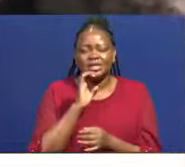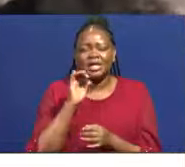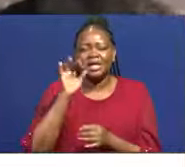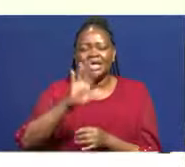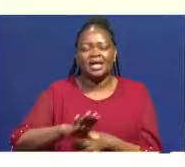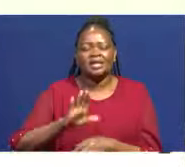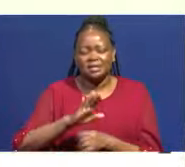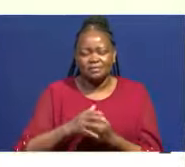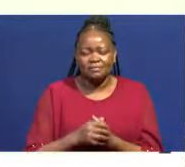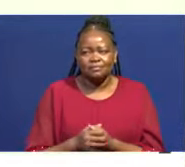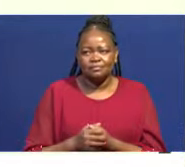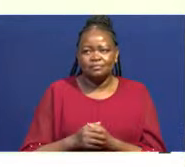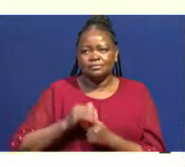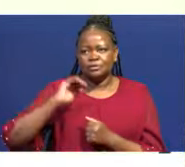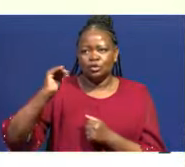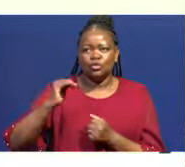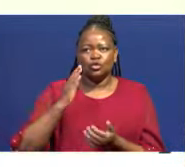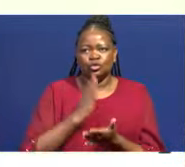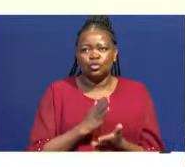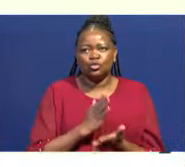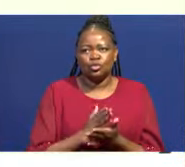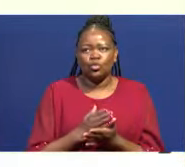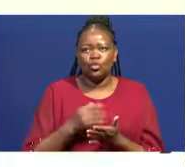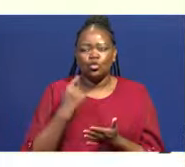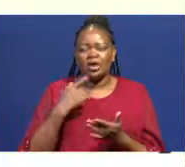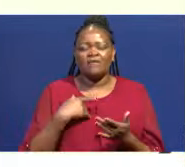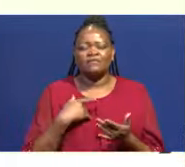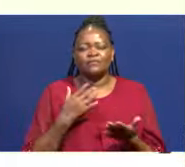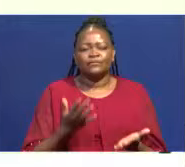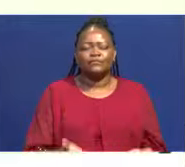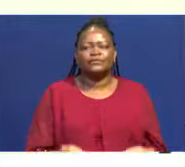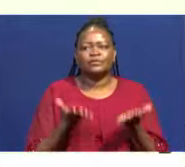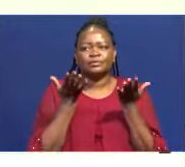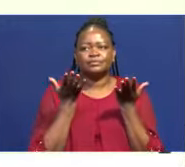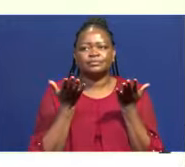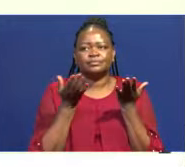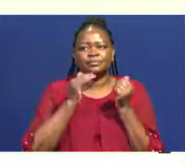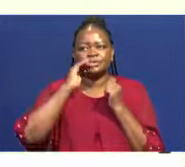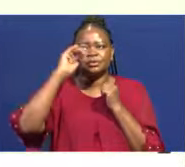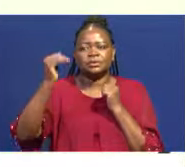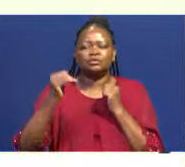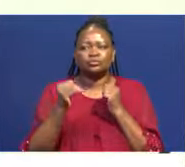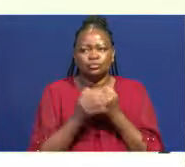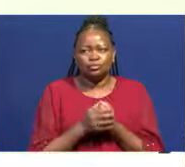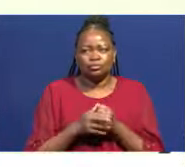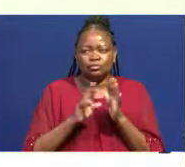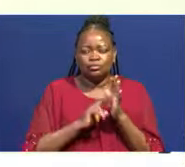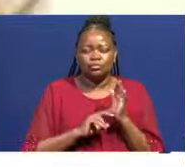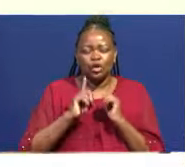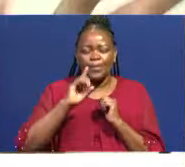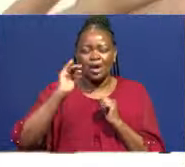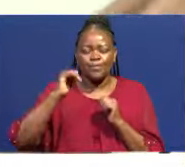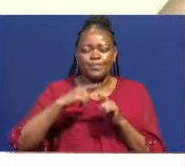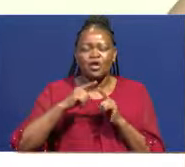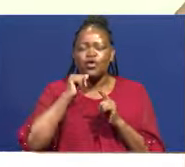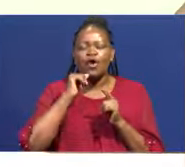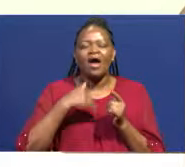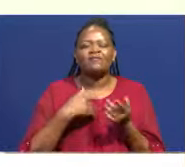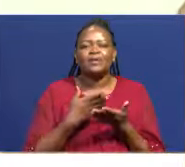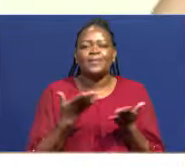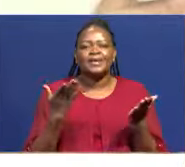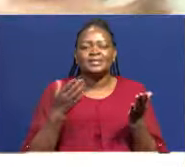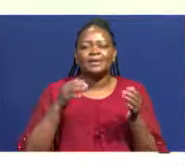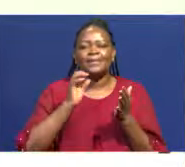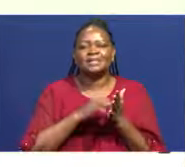maeneo ya miji. Probably the fact that we only have enhanced urban regulations in Nairobi County, but we don't have them